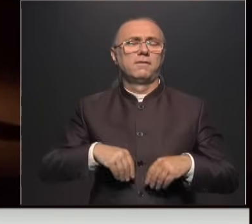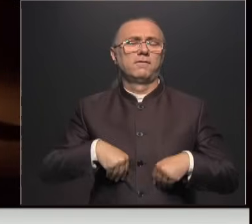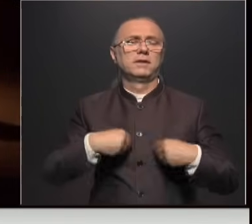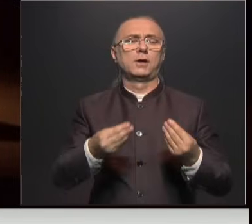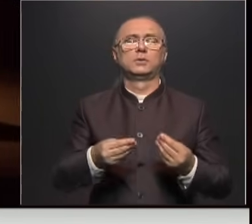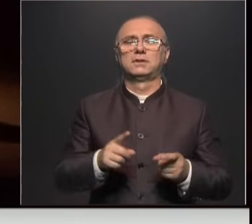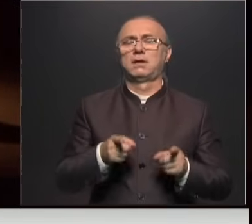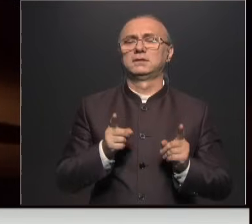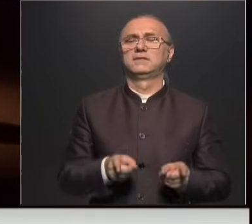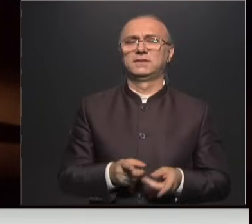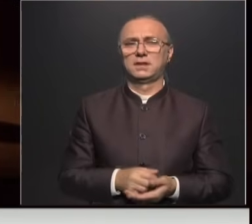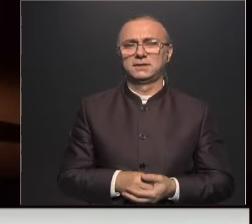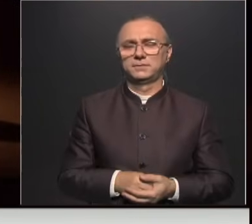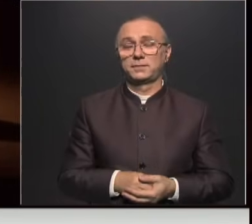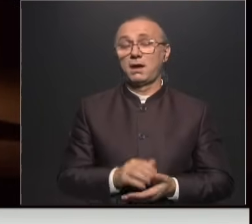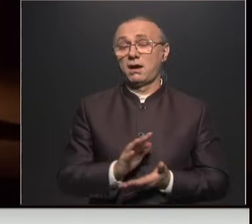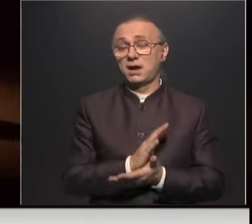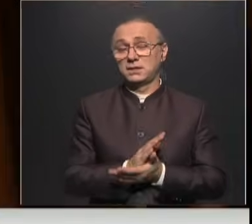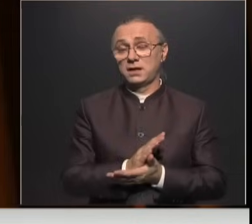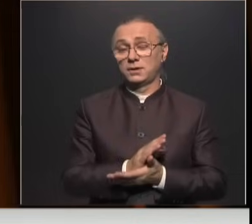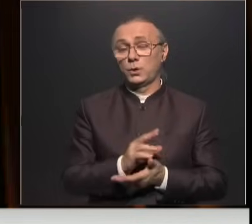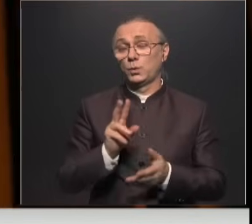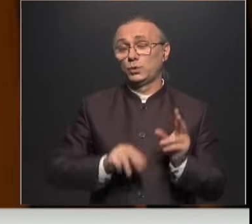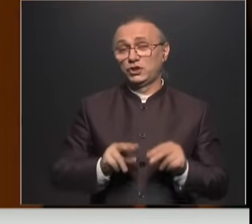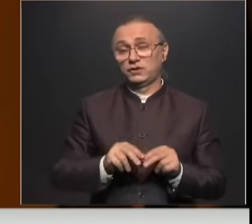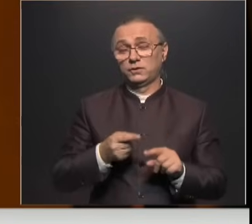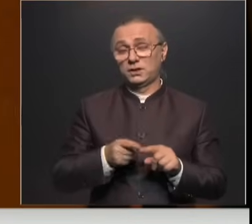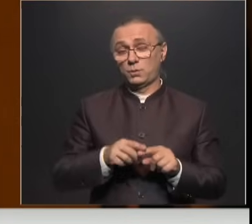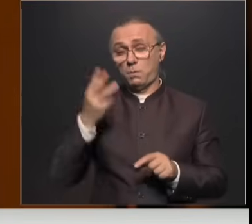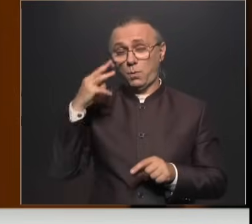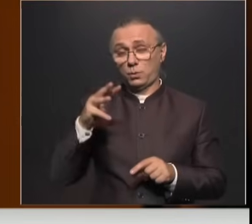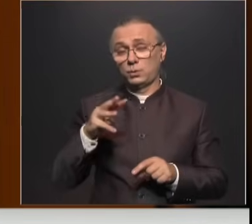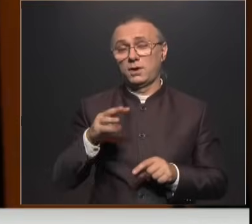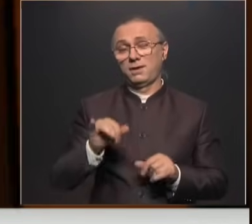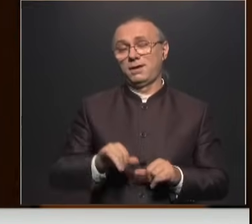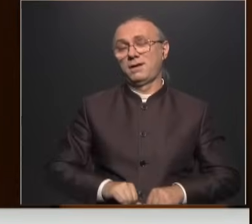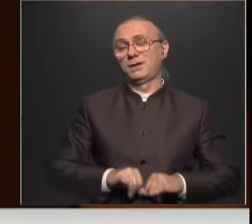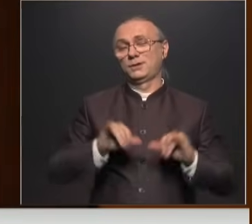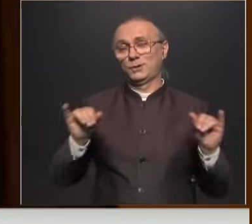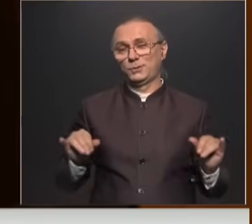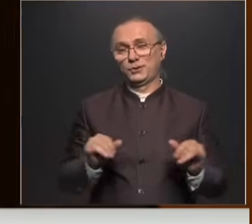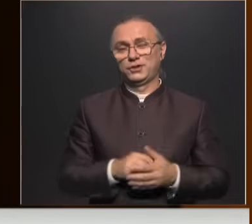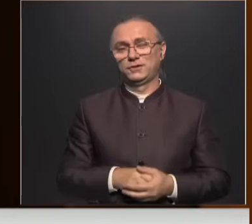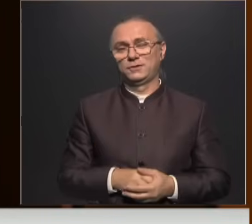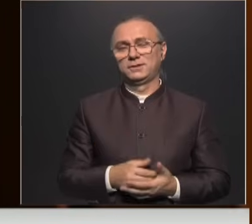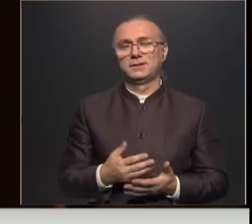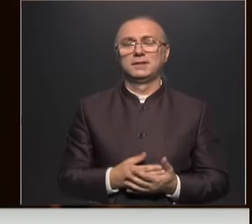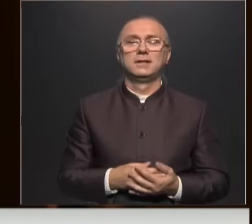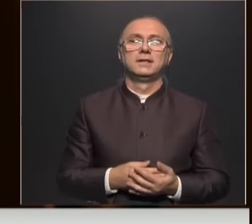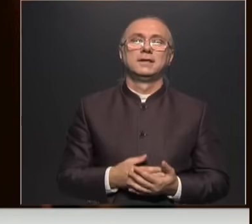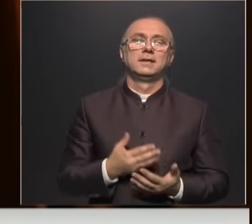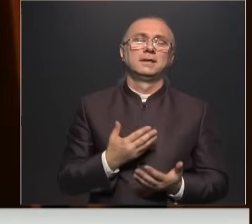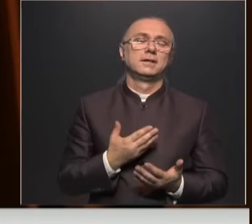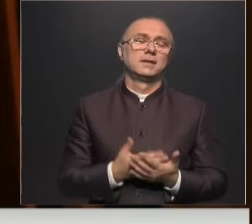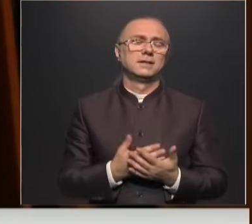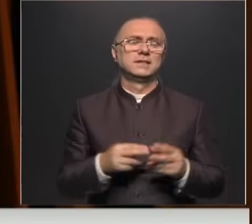газеты, учитывая моду на НЛО, все это раскручивали. Ряд свидетельских показаний и правда